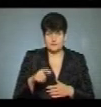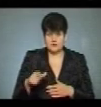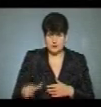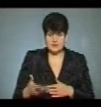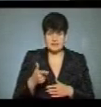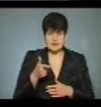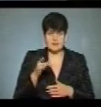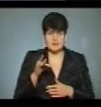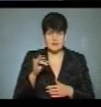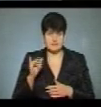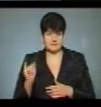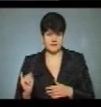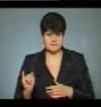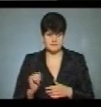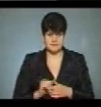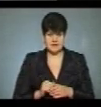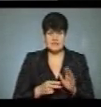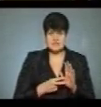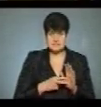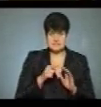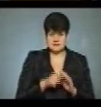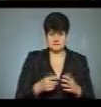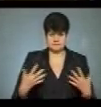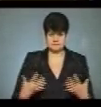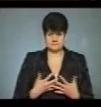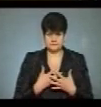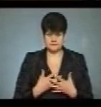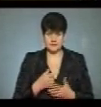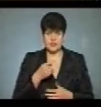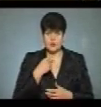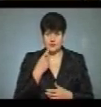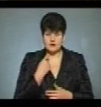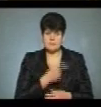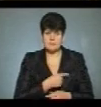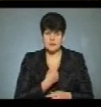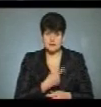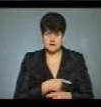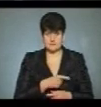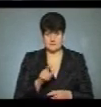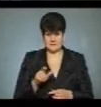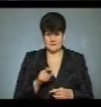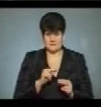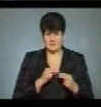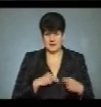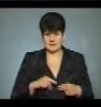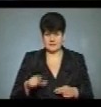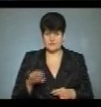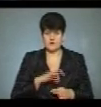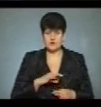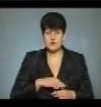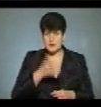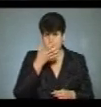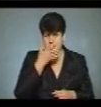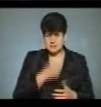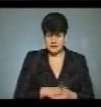гострими респіраторними захворюваннями. 7 з них з пневмонією, каже, медичний персонал використовує маски. Ми запровадили в нашому